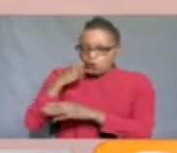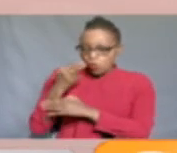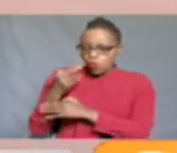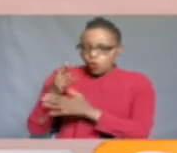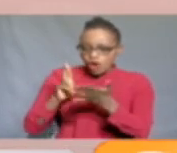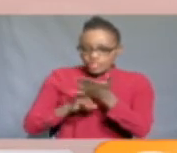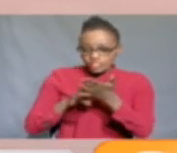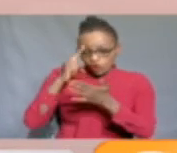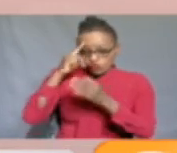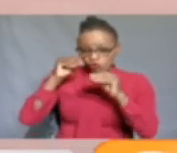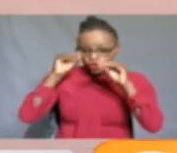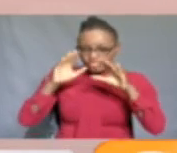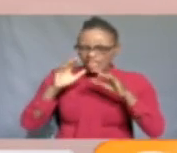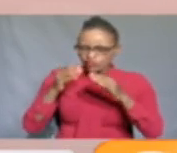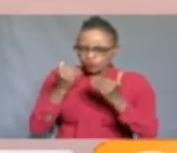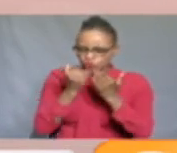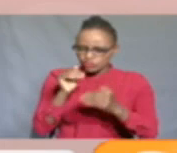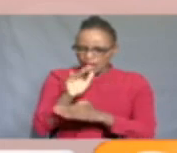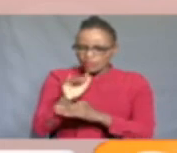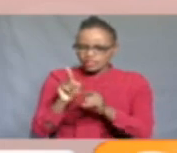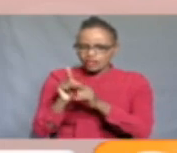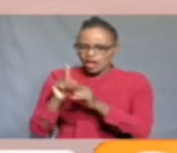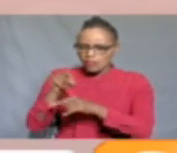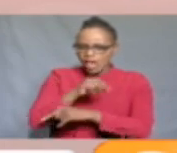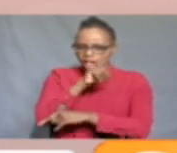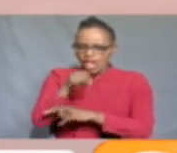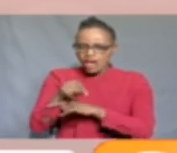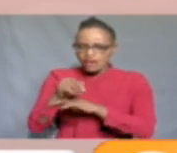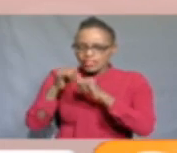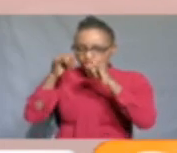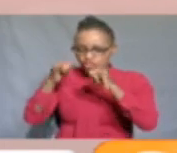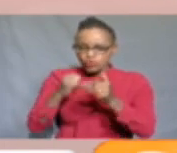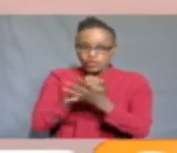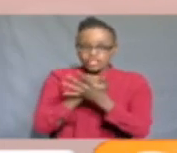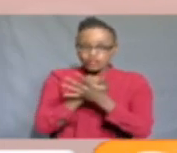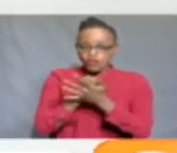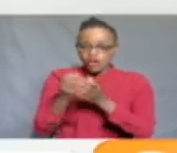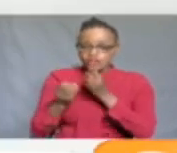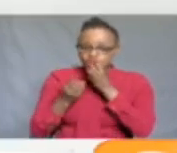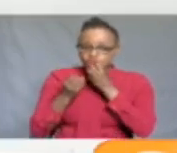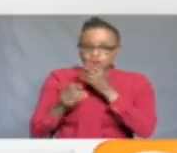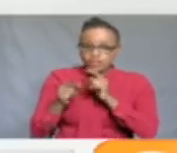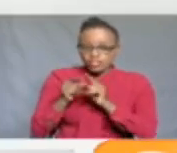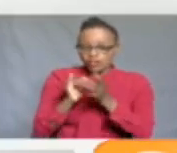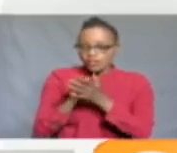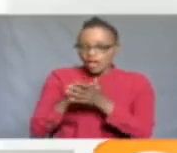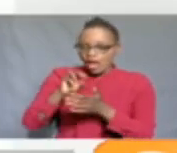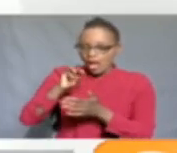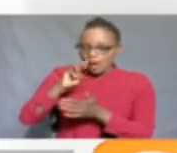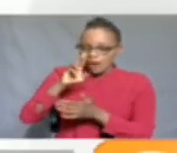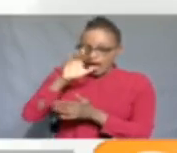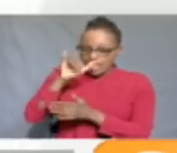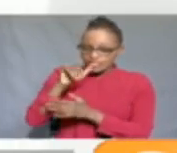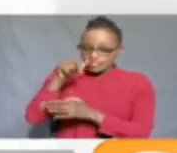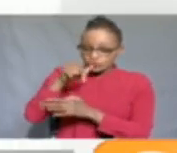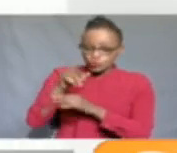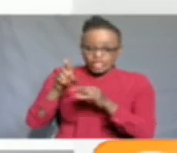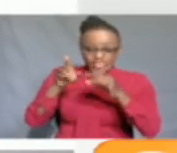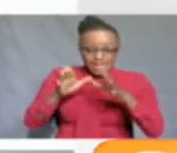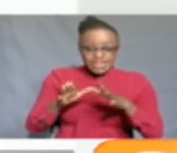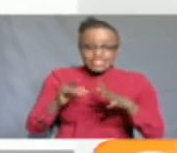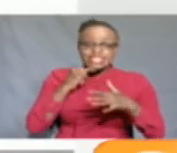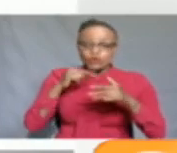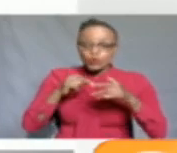wana wao umefutiliwa mbali ili wajisajili upya. Kwenye taarifa, mkurugenzi wa baraza hilo Masi Karogo amesema kwamba usajili